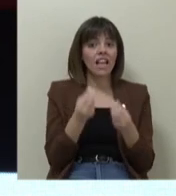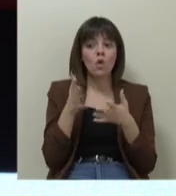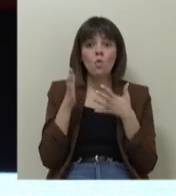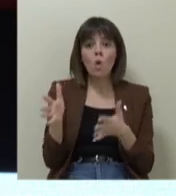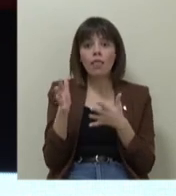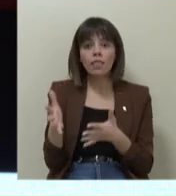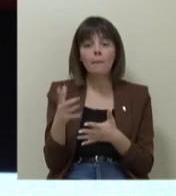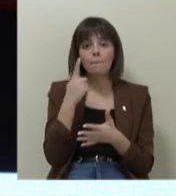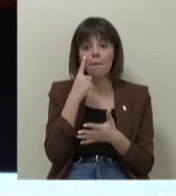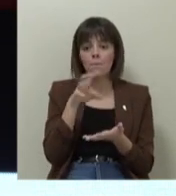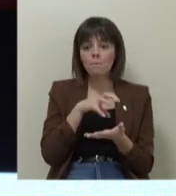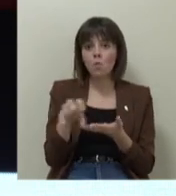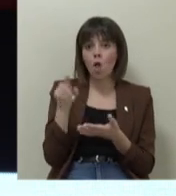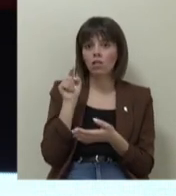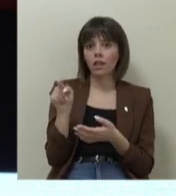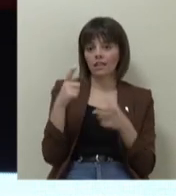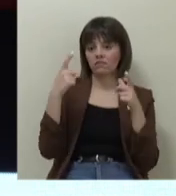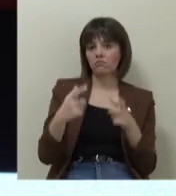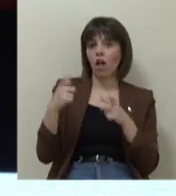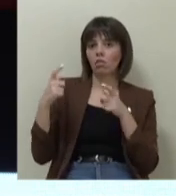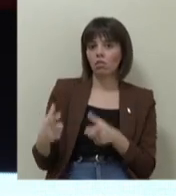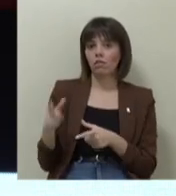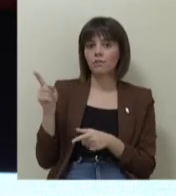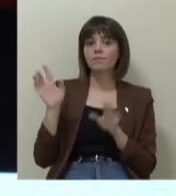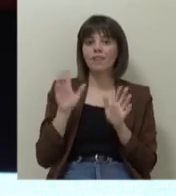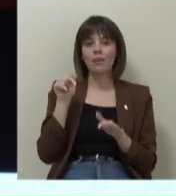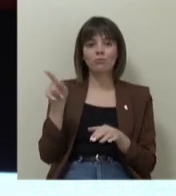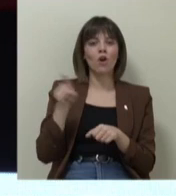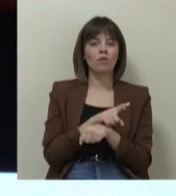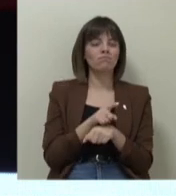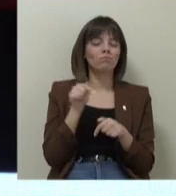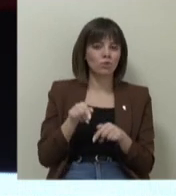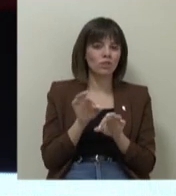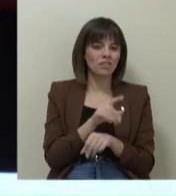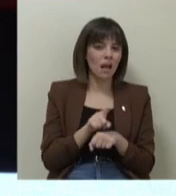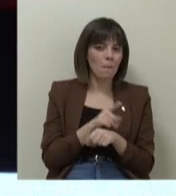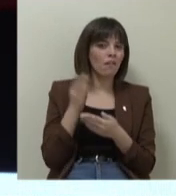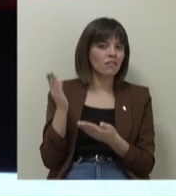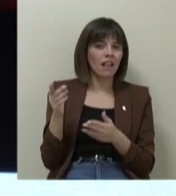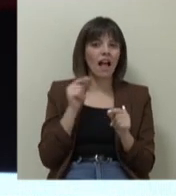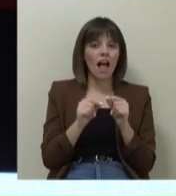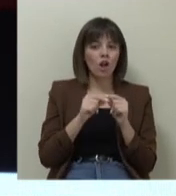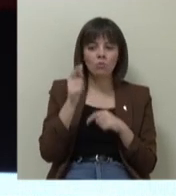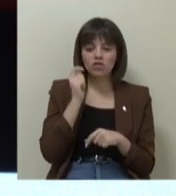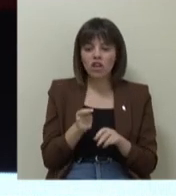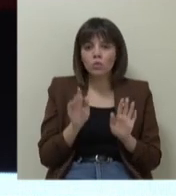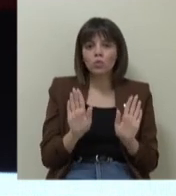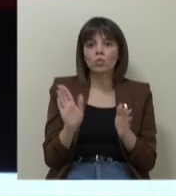üretim bakımından bölgesiydi, kentleriydi. Bugün oralarda ekonominin çarkları